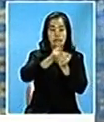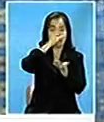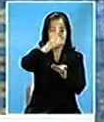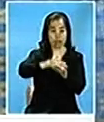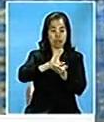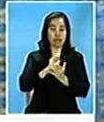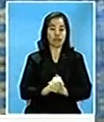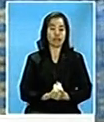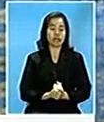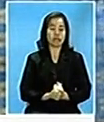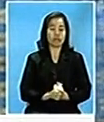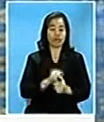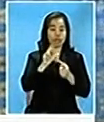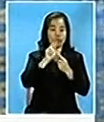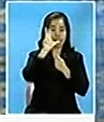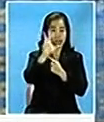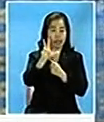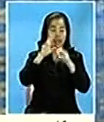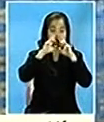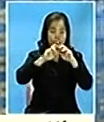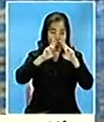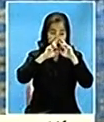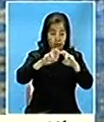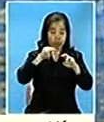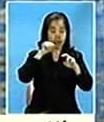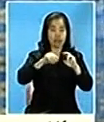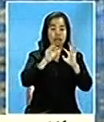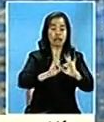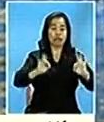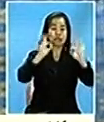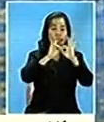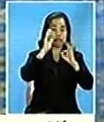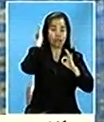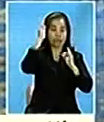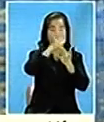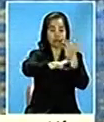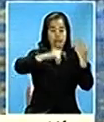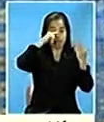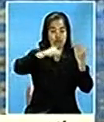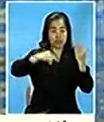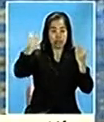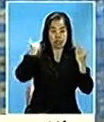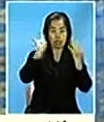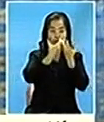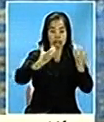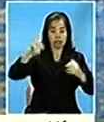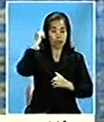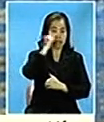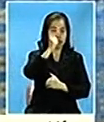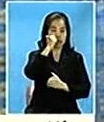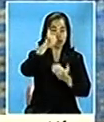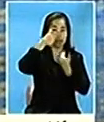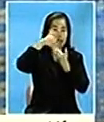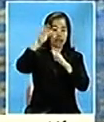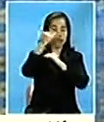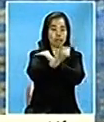3การวิจัยนั้นเป็นเครื่องบ่งบอกว่าต่อไปนี้ประเทศไทยจะผลิตของดีมีคุณภาพสู่ตลาดโลกและตลาดภาย